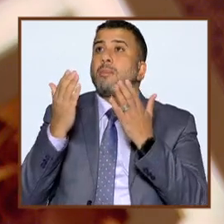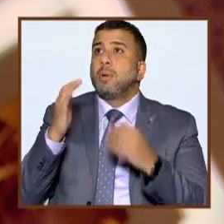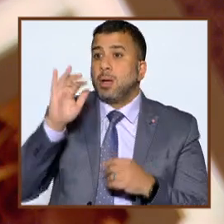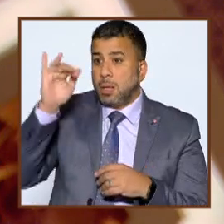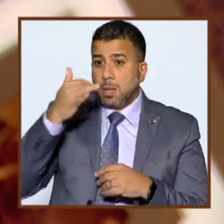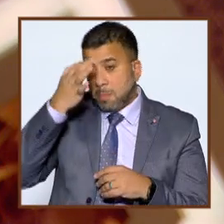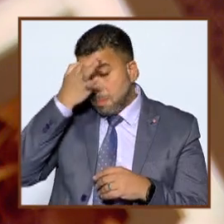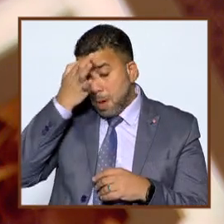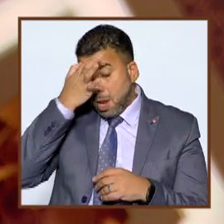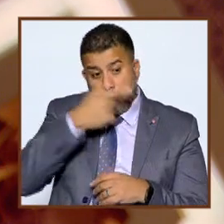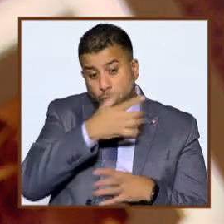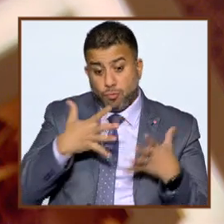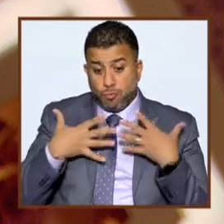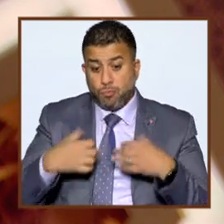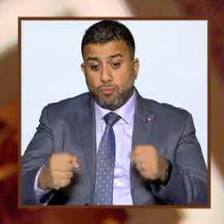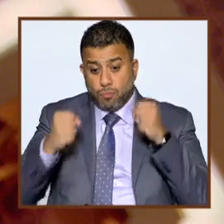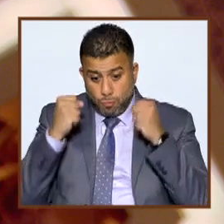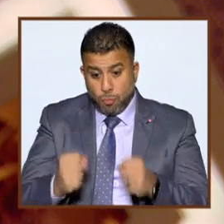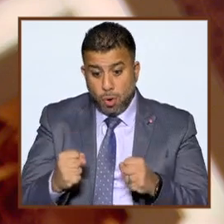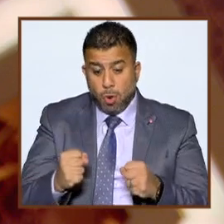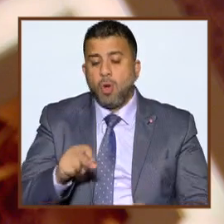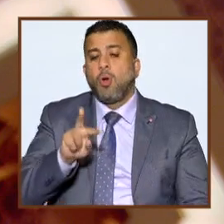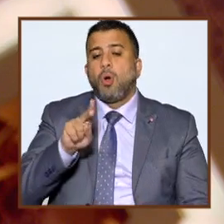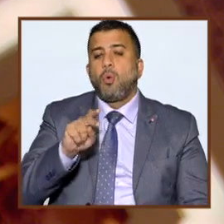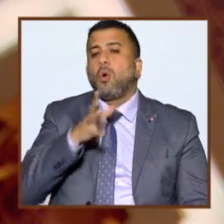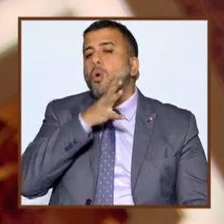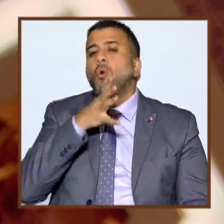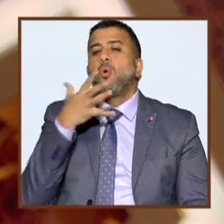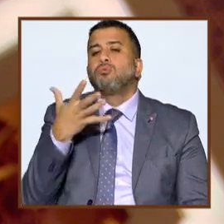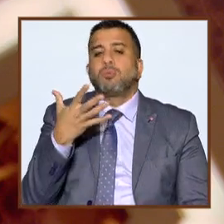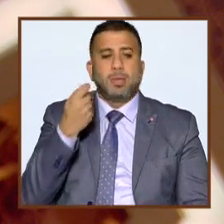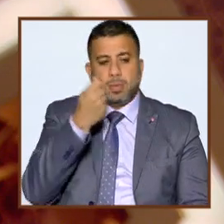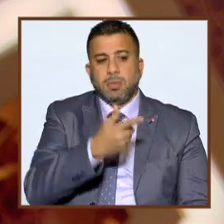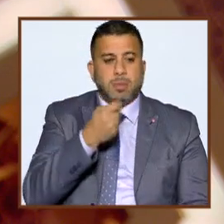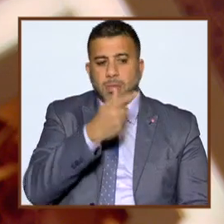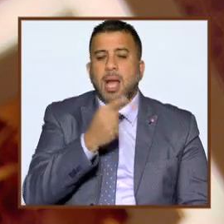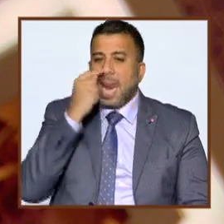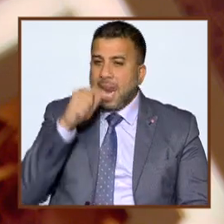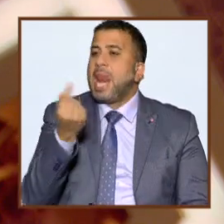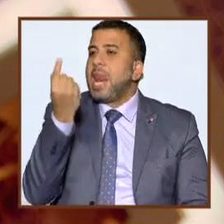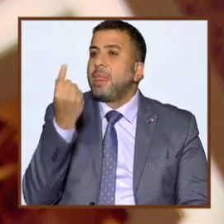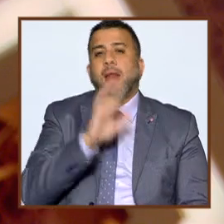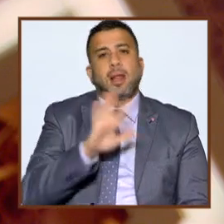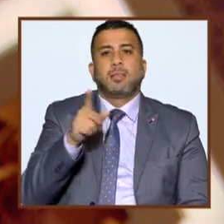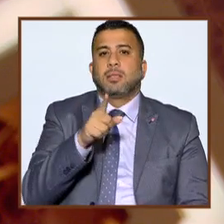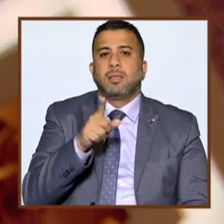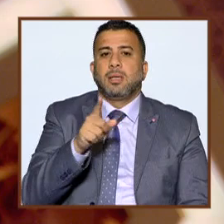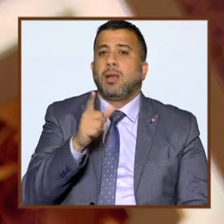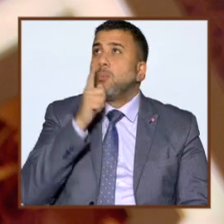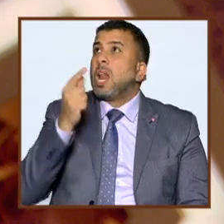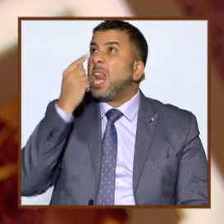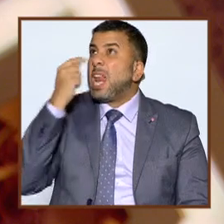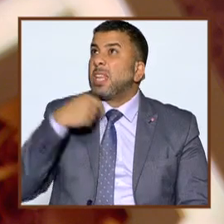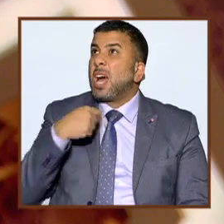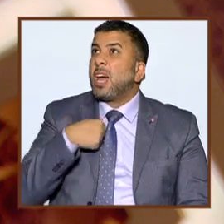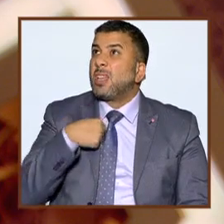إن شفيت مريضي لله علي أني أعطي أخوي 500 ريال شهريا، هذا يسمونه نذر. أو يقول نذر علي أني